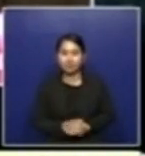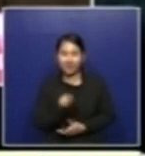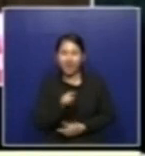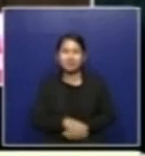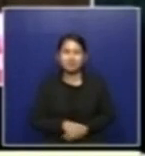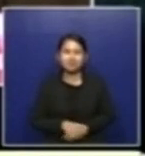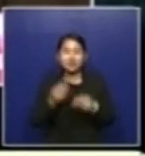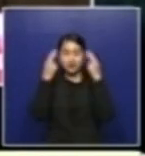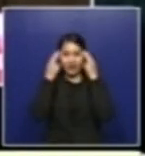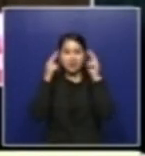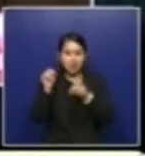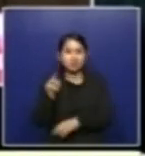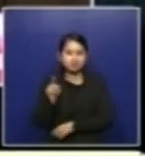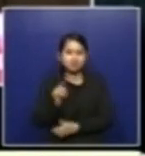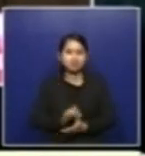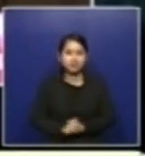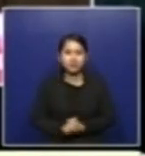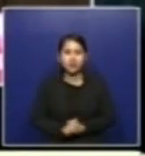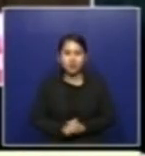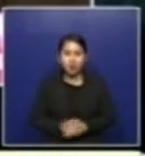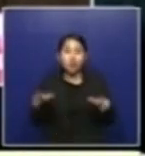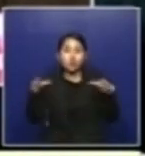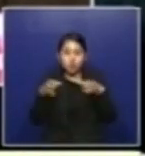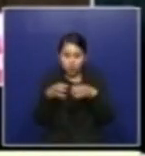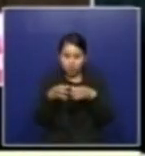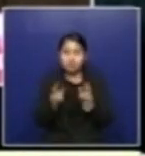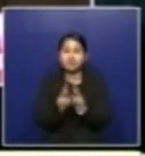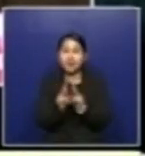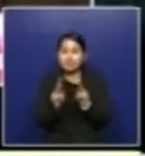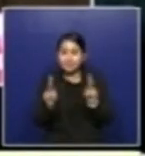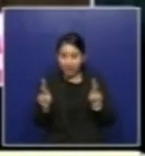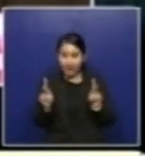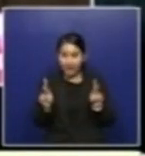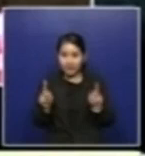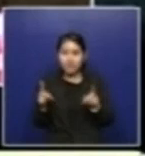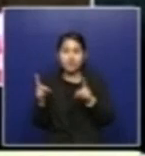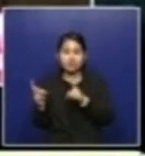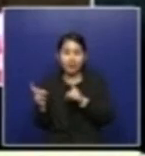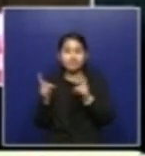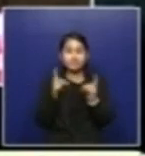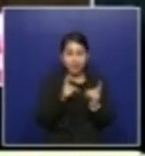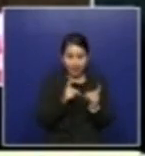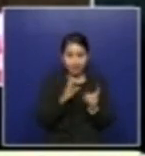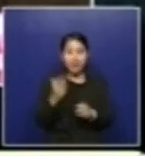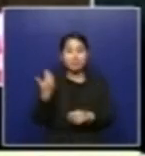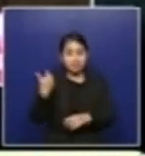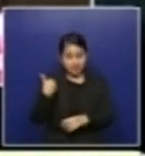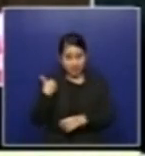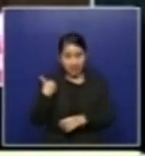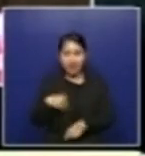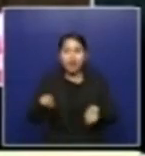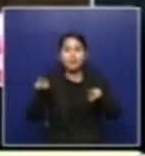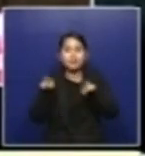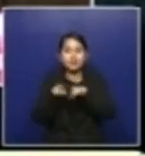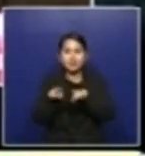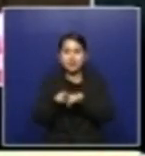ตรีเนี่ยท่านจะตั้งกรรมการสอบเหมือนกรณีลูกบอสลูกกระทิงแดง